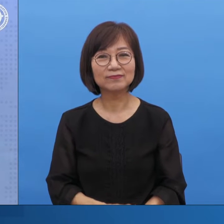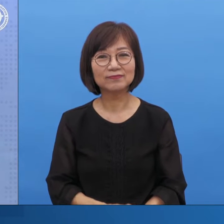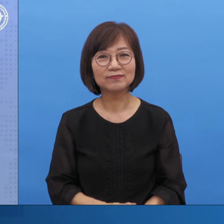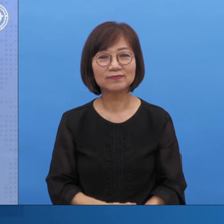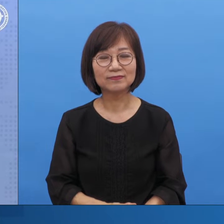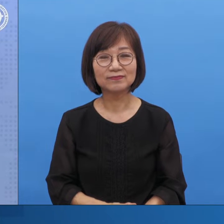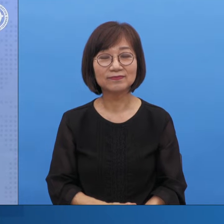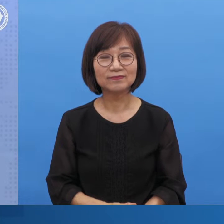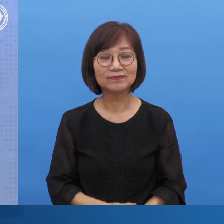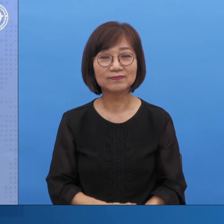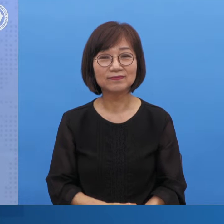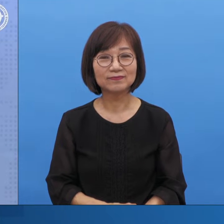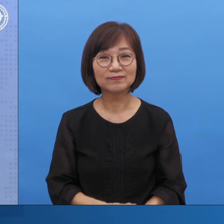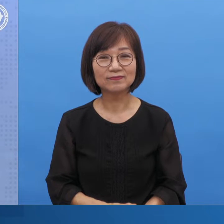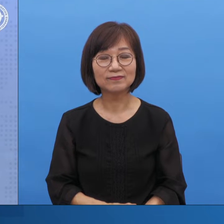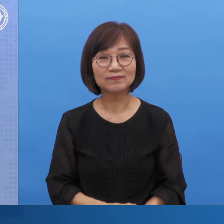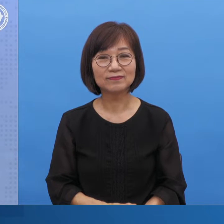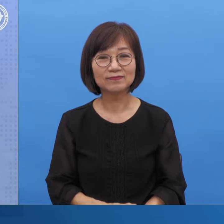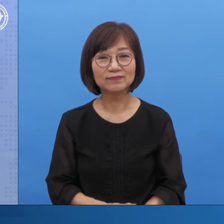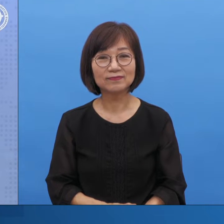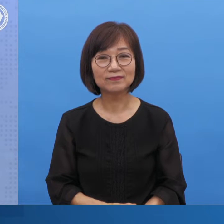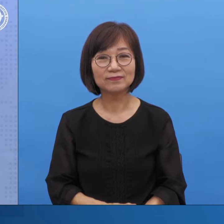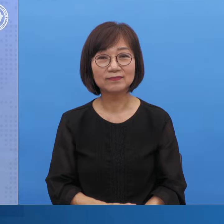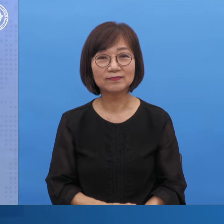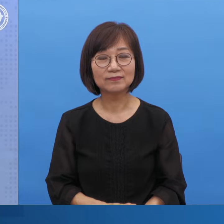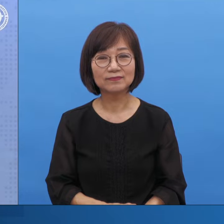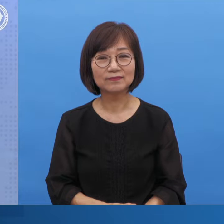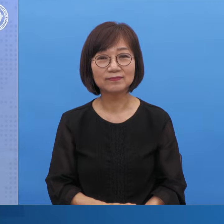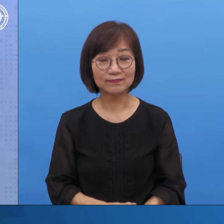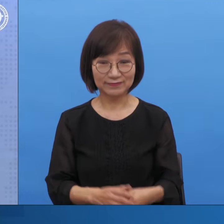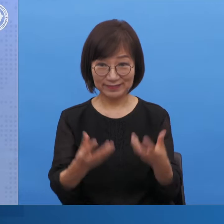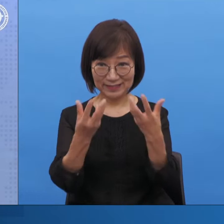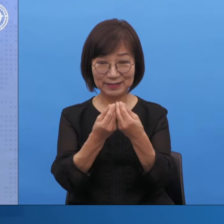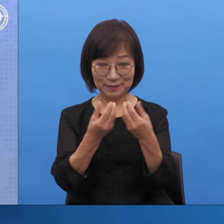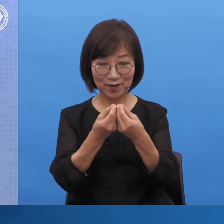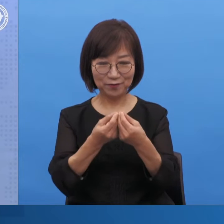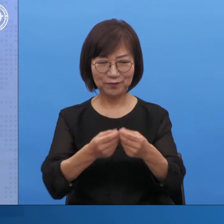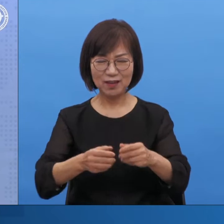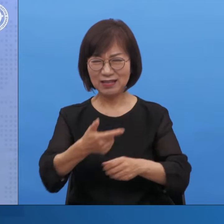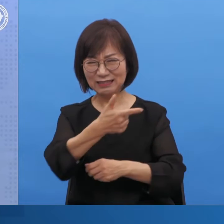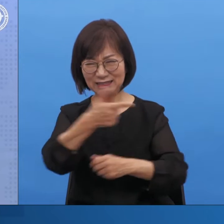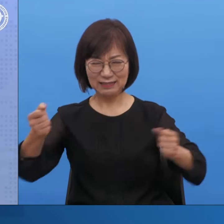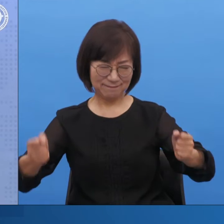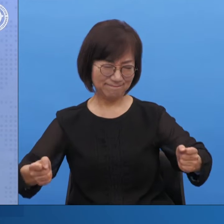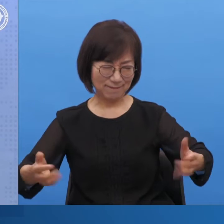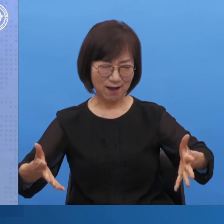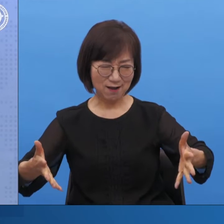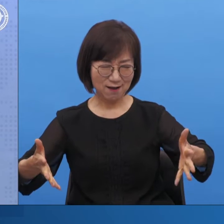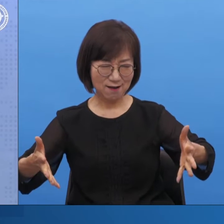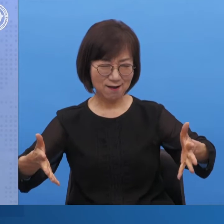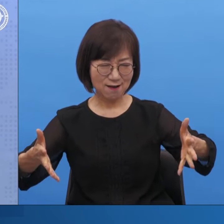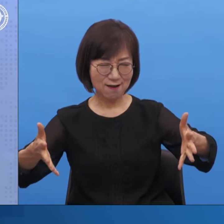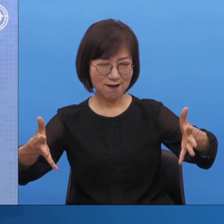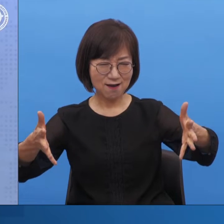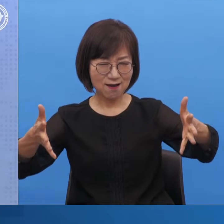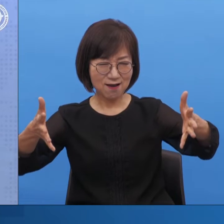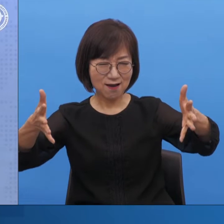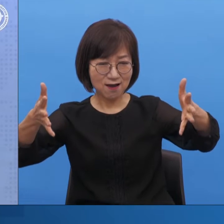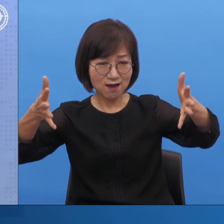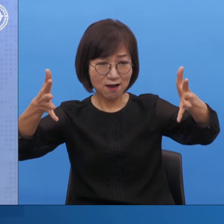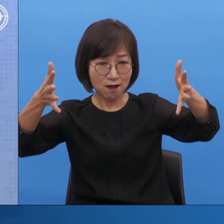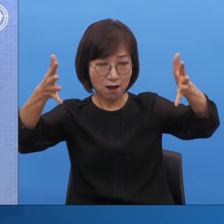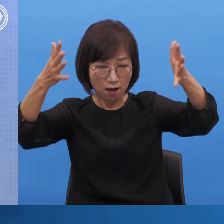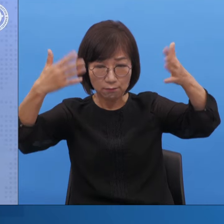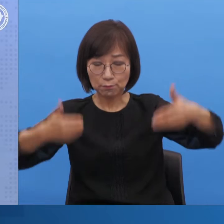뭔지 압니까? Do you understand this? 어마어마한 건물이 올라가야 되는데 기둥을 세우는 기초돌이 잘못됐다고 말이에요. It means